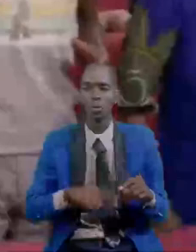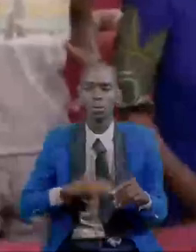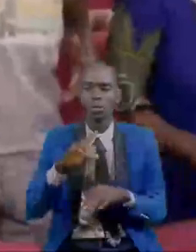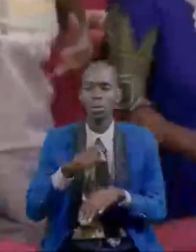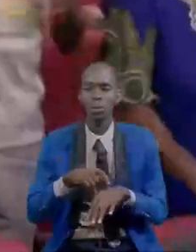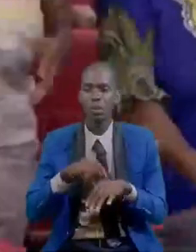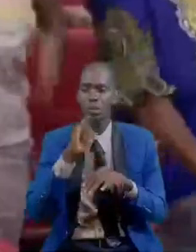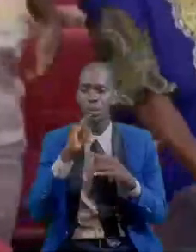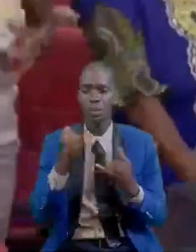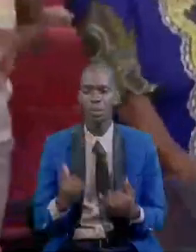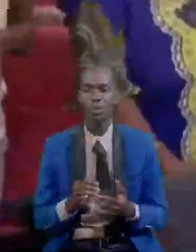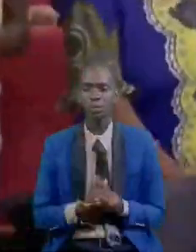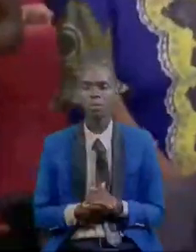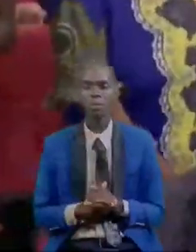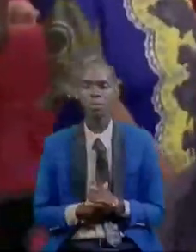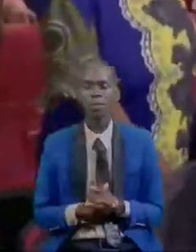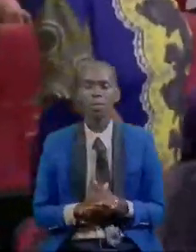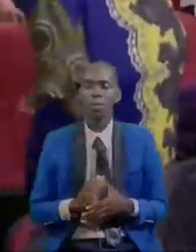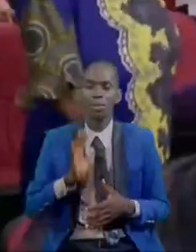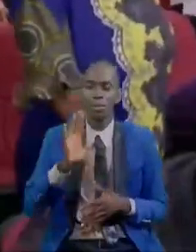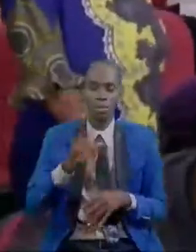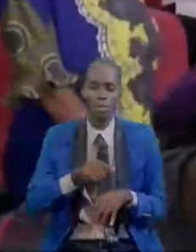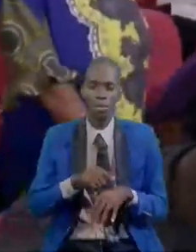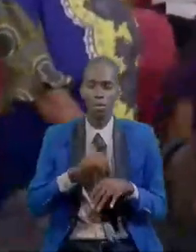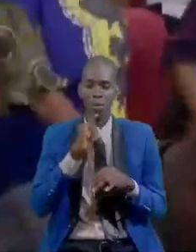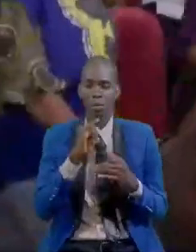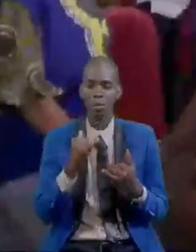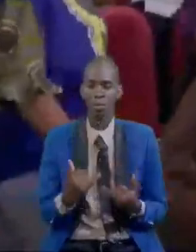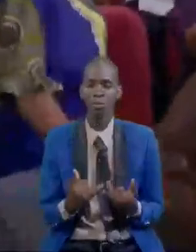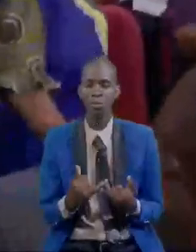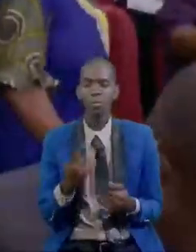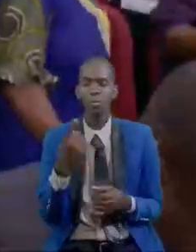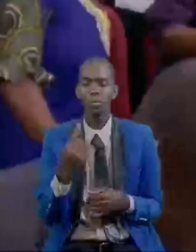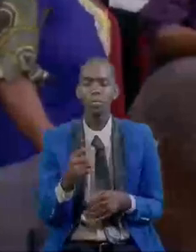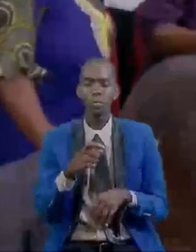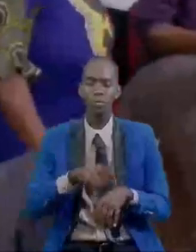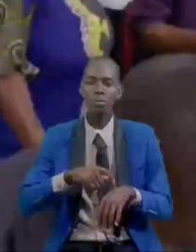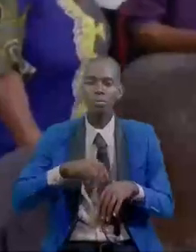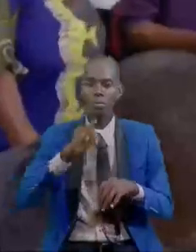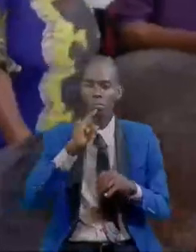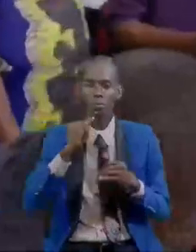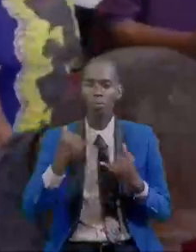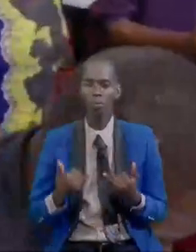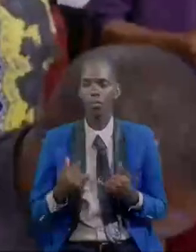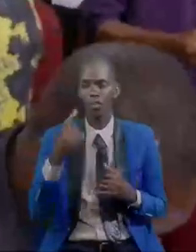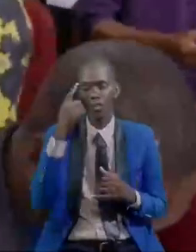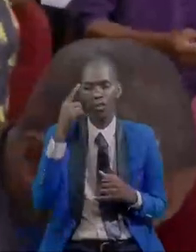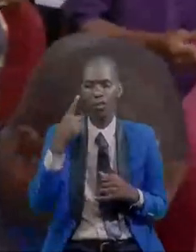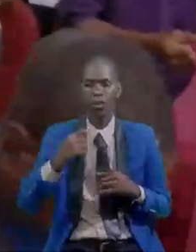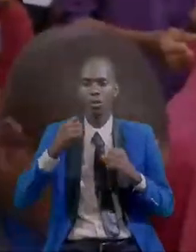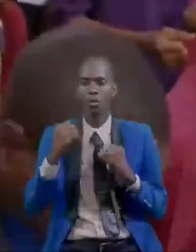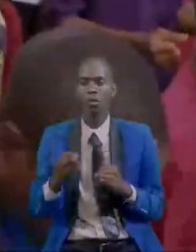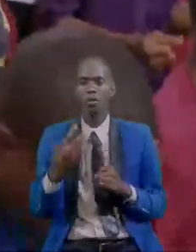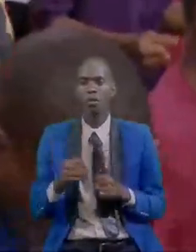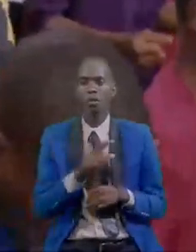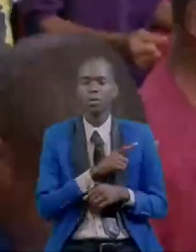heure a sonné. Ton moment est arrivé. L'heure a sonné pour que la